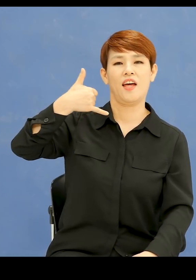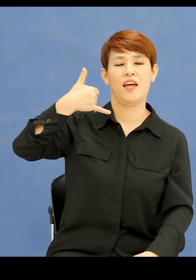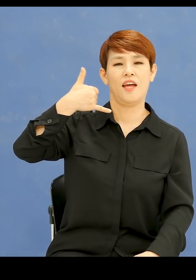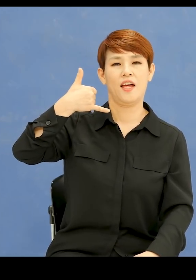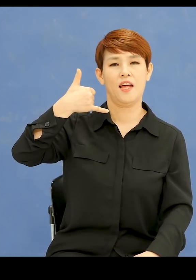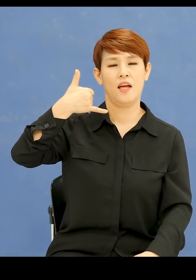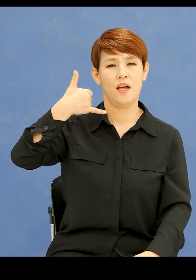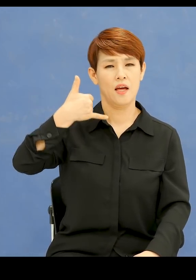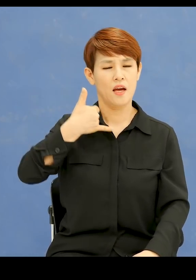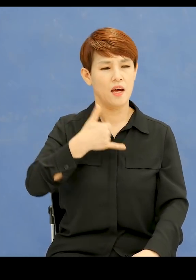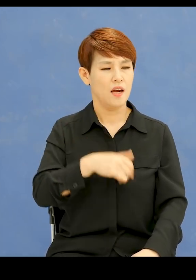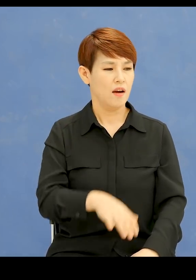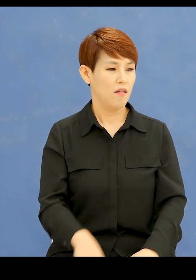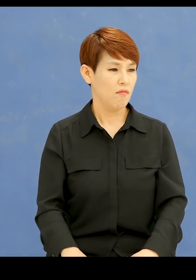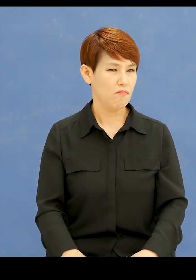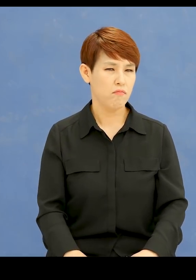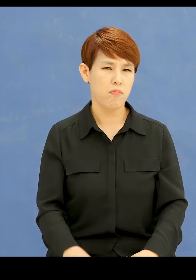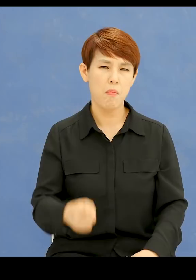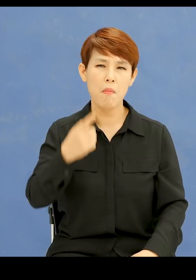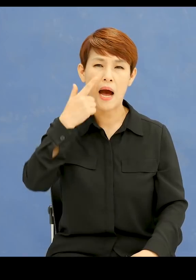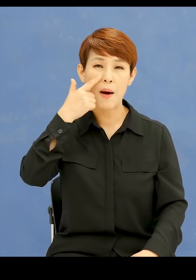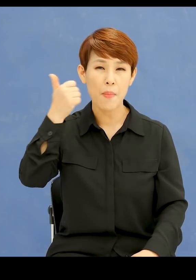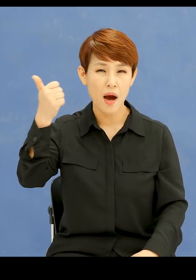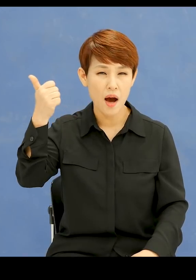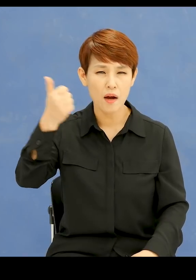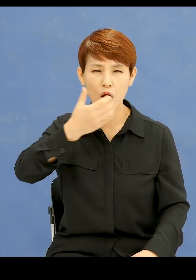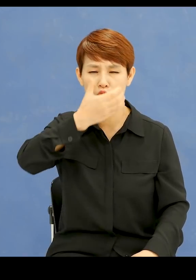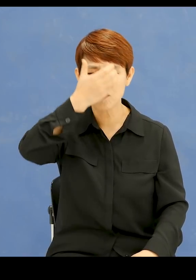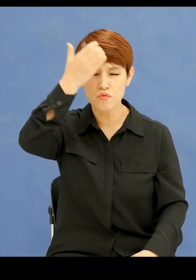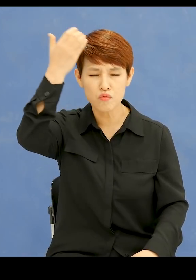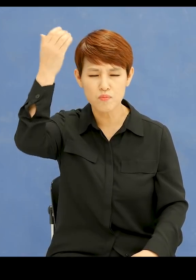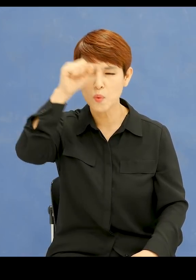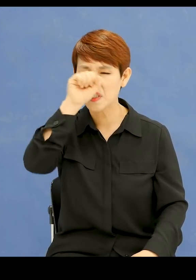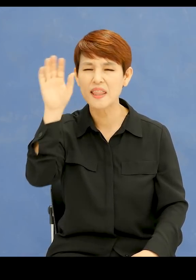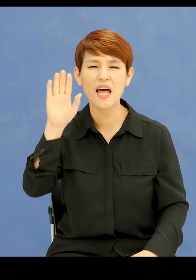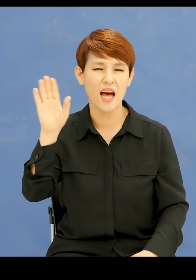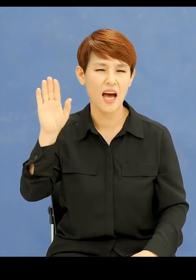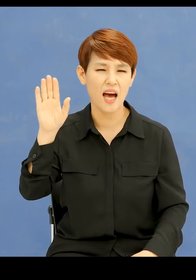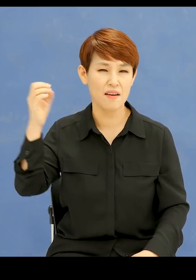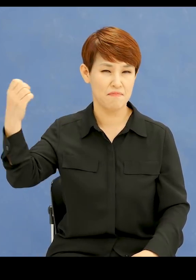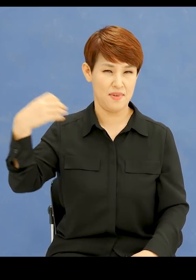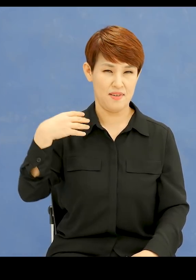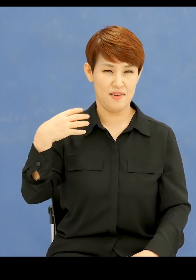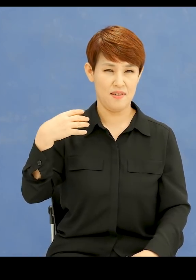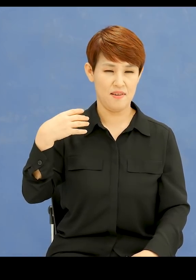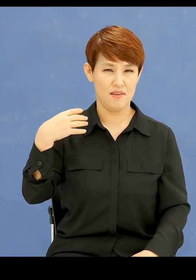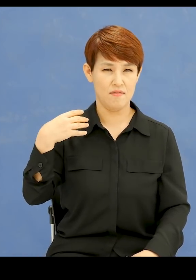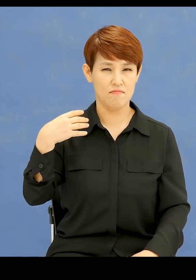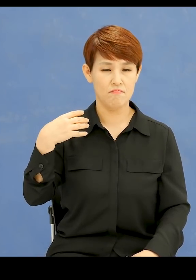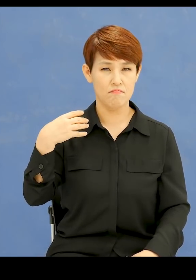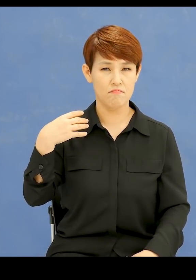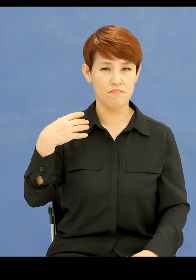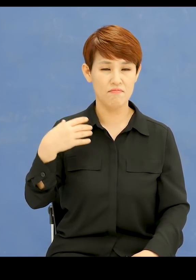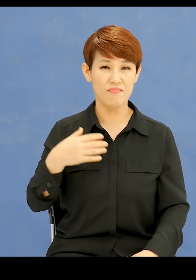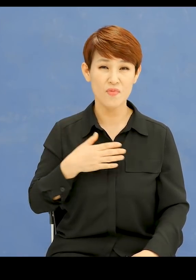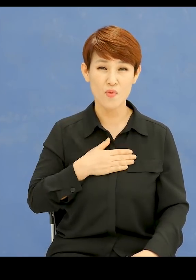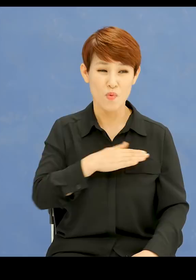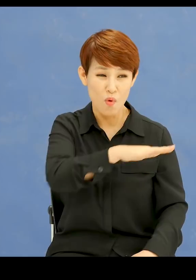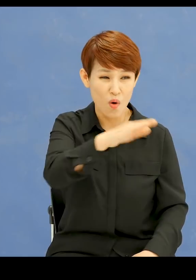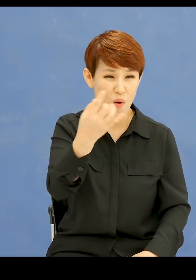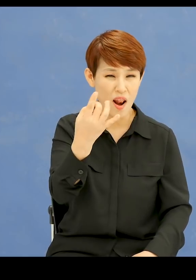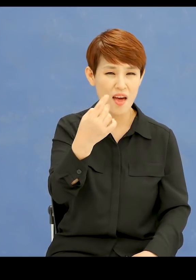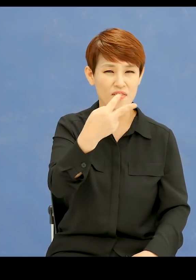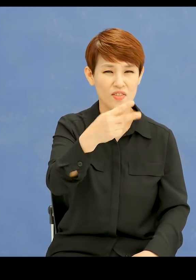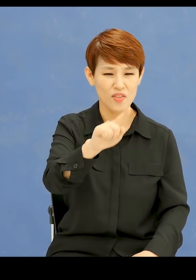어머니가. 야, 아버지가 꿈자리가 안 좋대더라. 좀 뒤숭숭하니까 아이들, 저희는 여름만